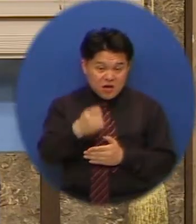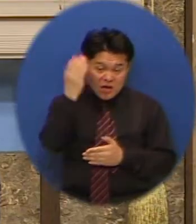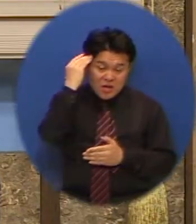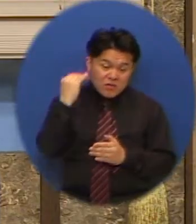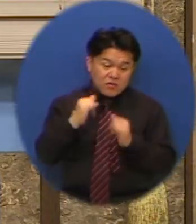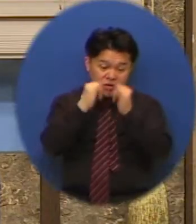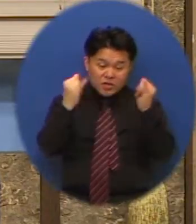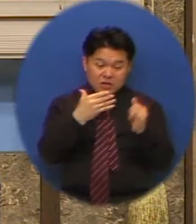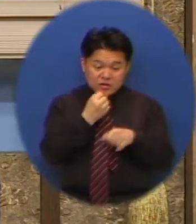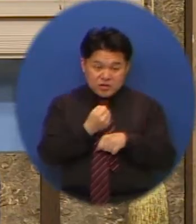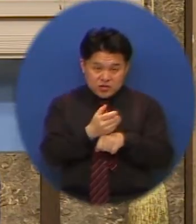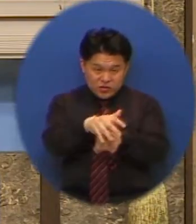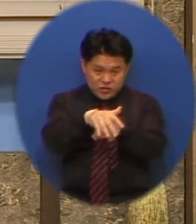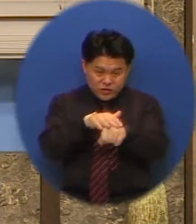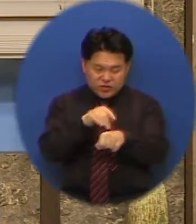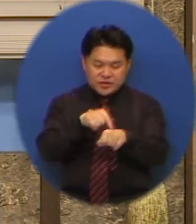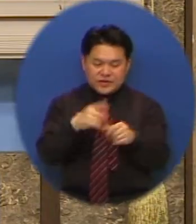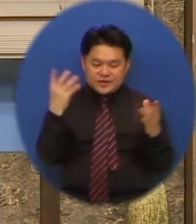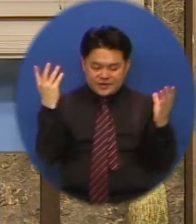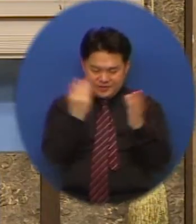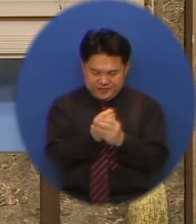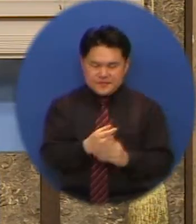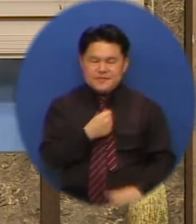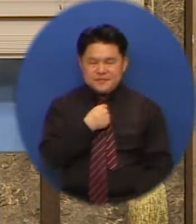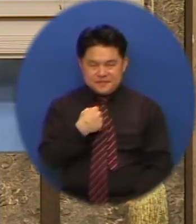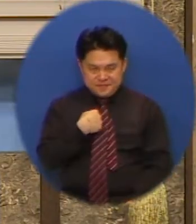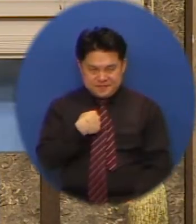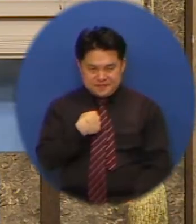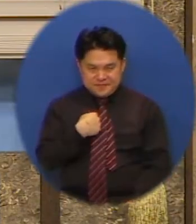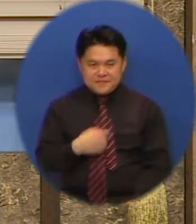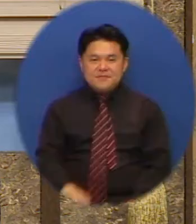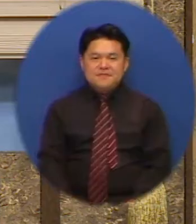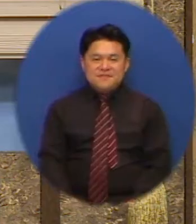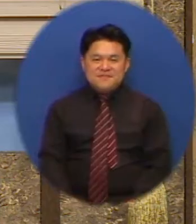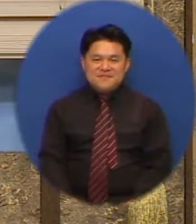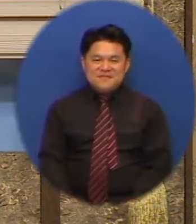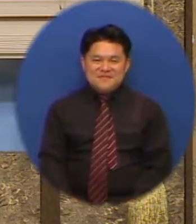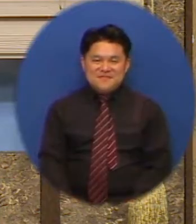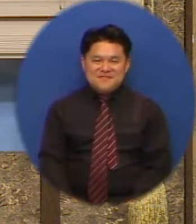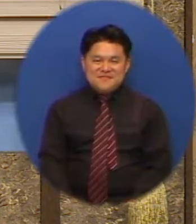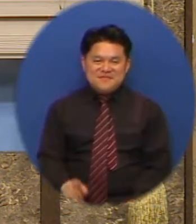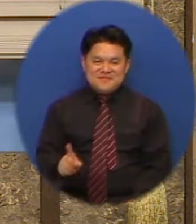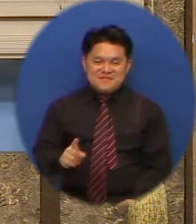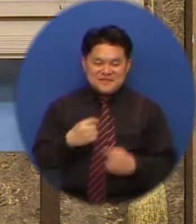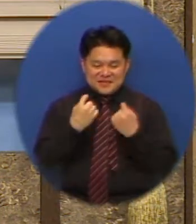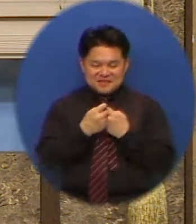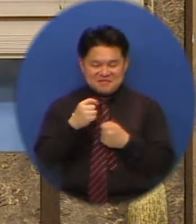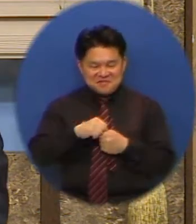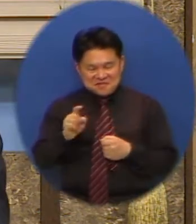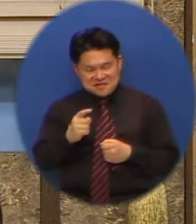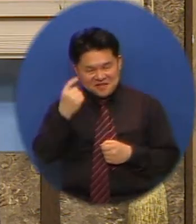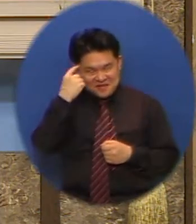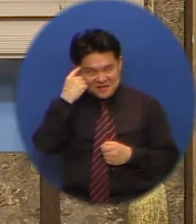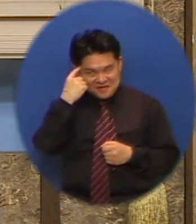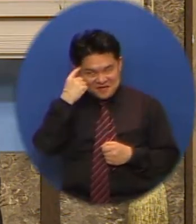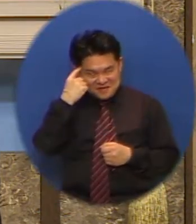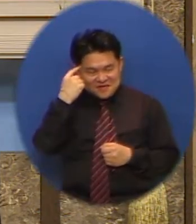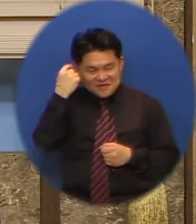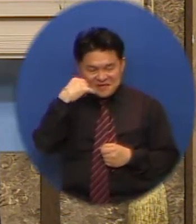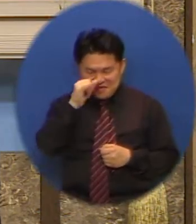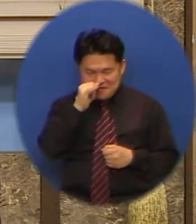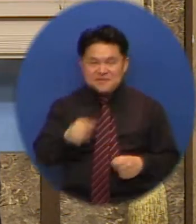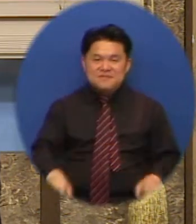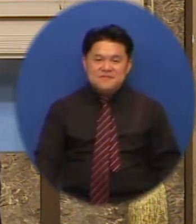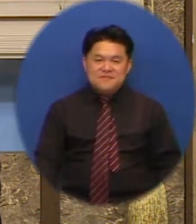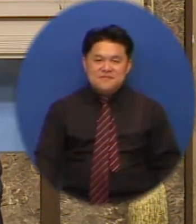전달 체계를 완성을 한다. 이런 제가 나름대로 역사적인 네. 네. 또 개인적인 소명감을 가지고